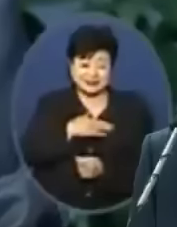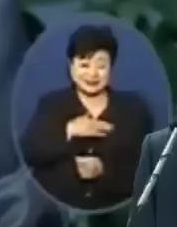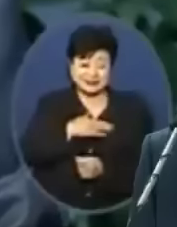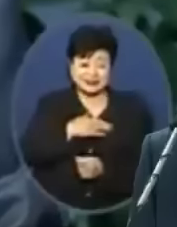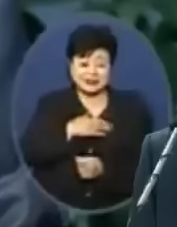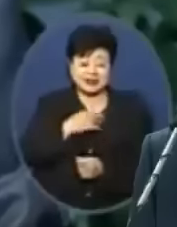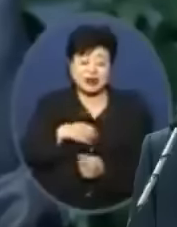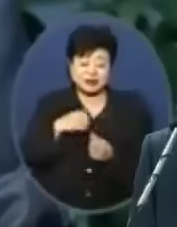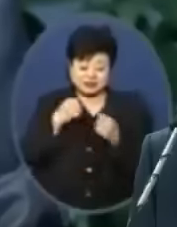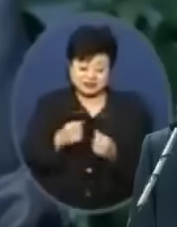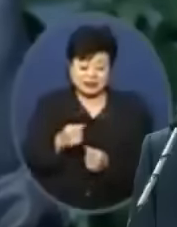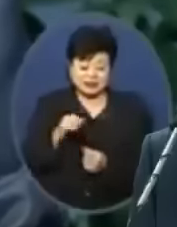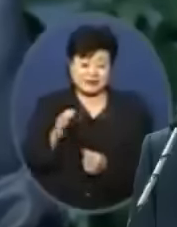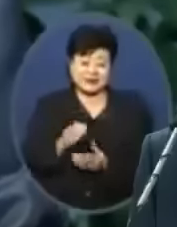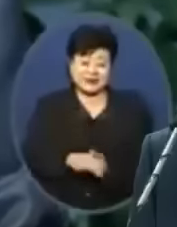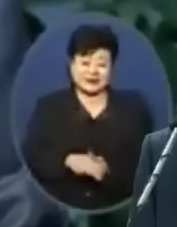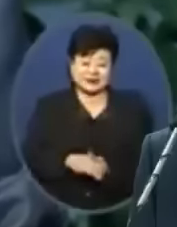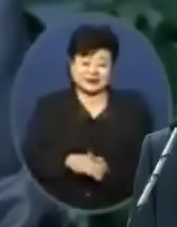거처가 된다고